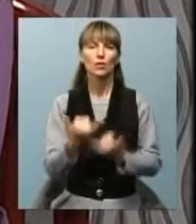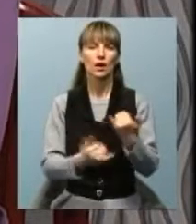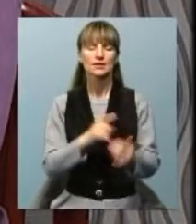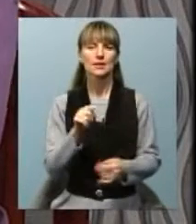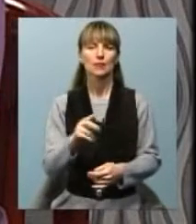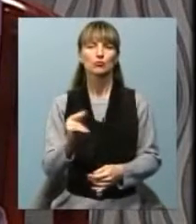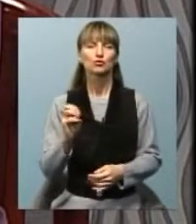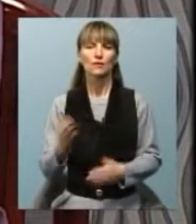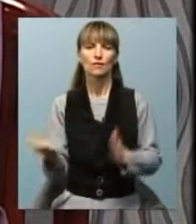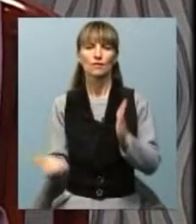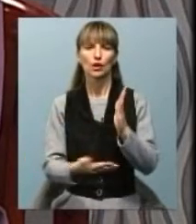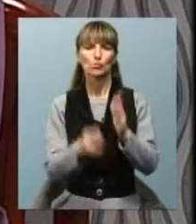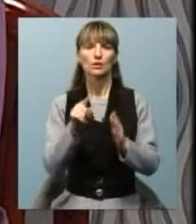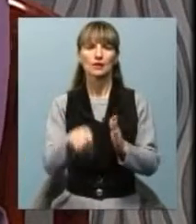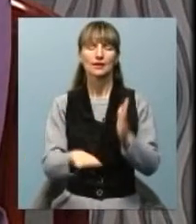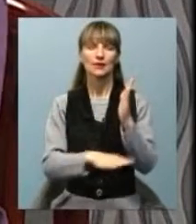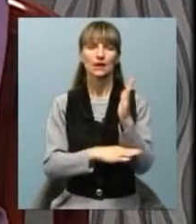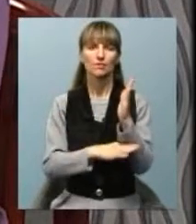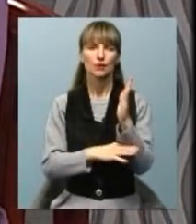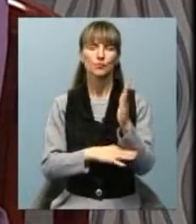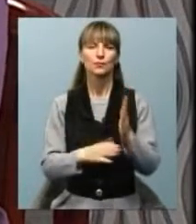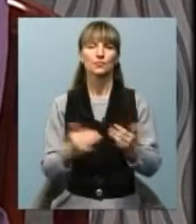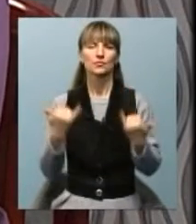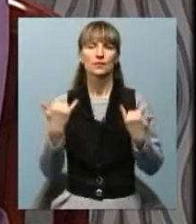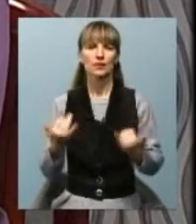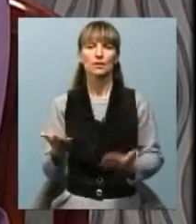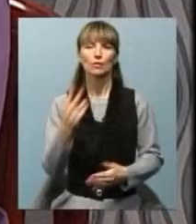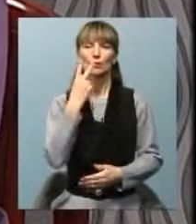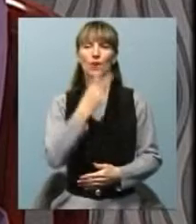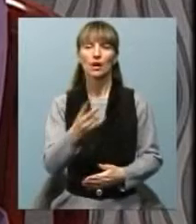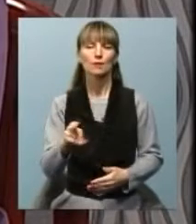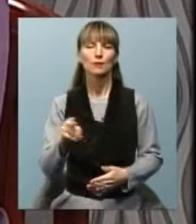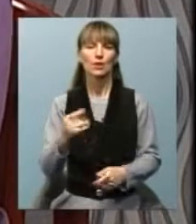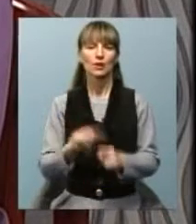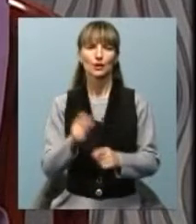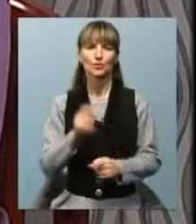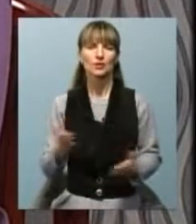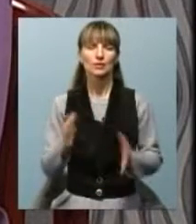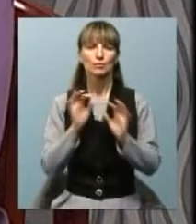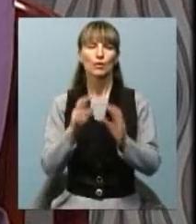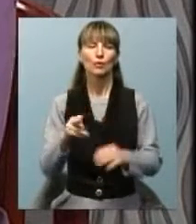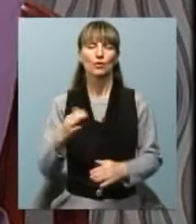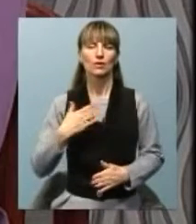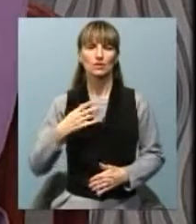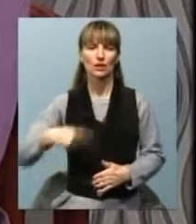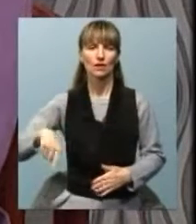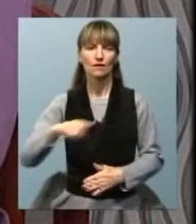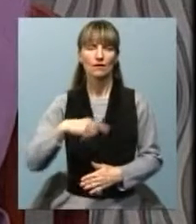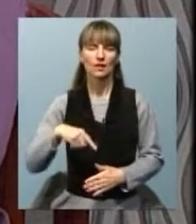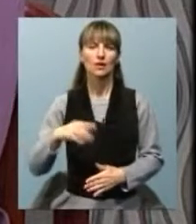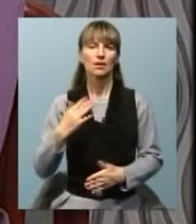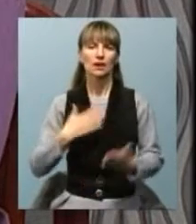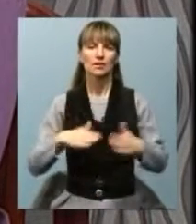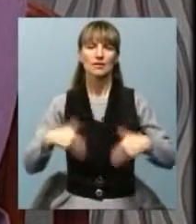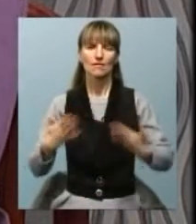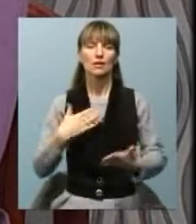ними, аніж вирубувати ті ж самі дерева. Ну а прямо зараз давайте ж поглянемо про цих людей, які піклуються про наше довкілля та і радять